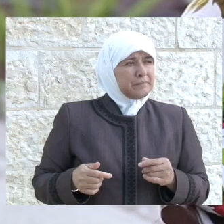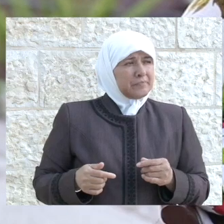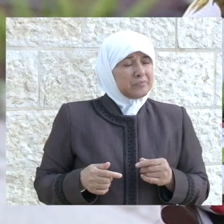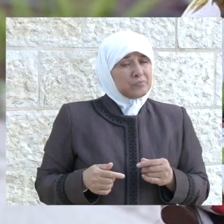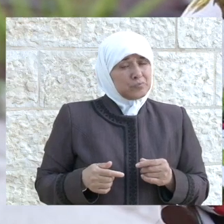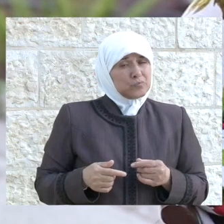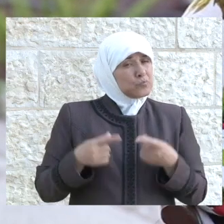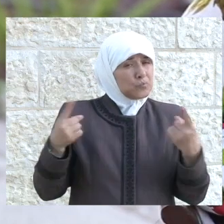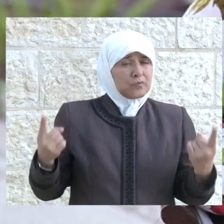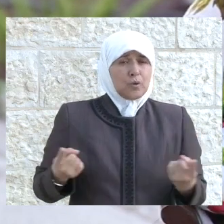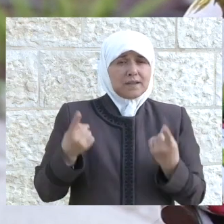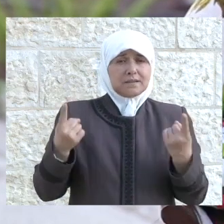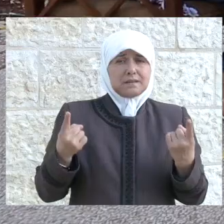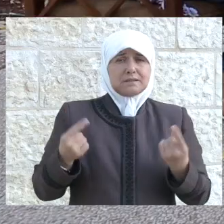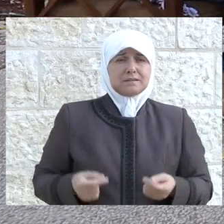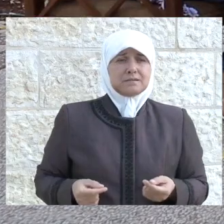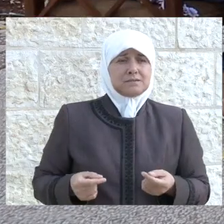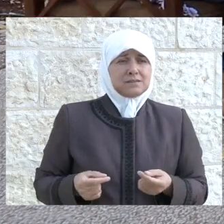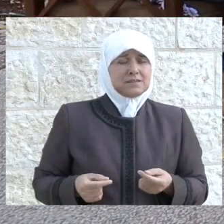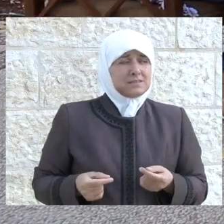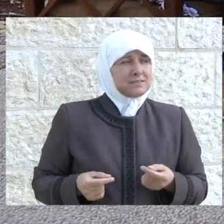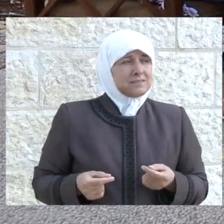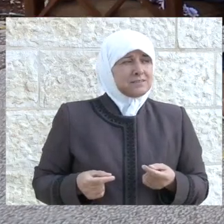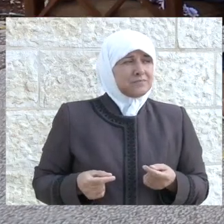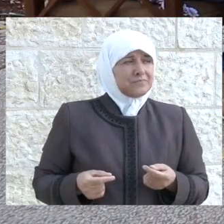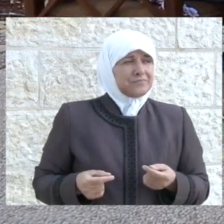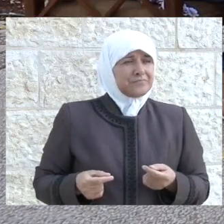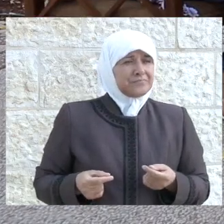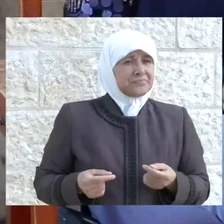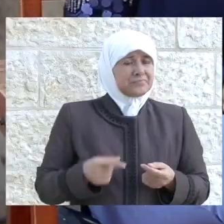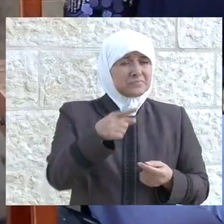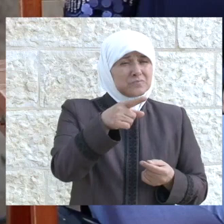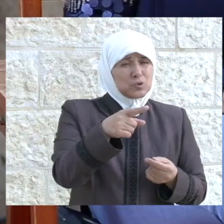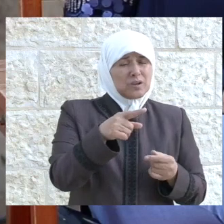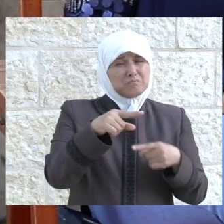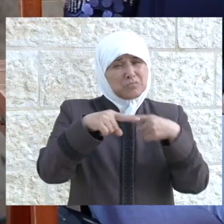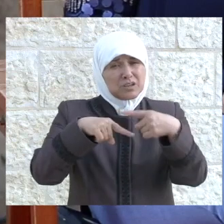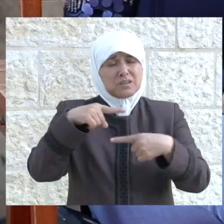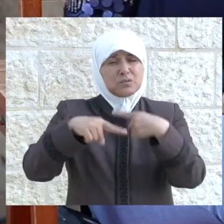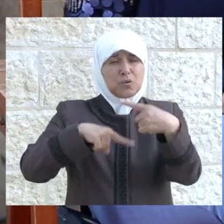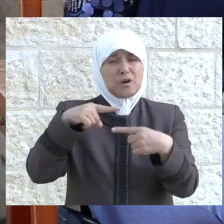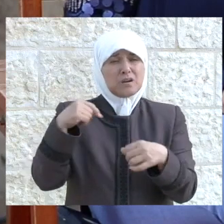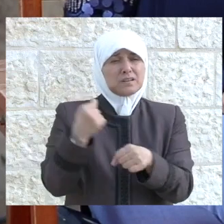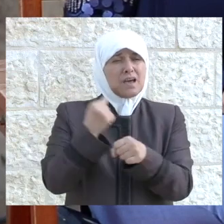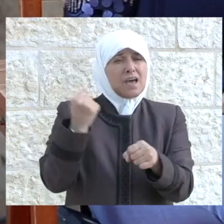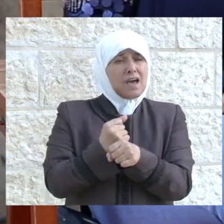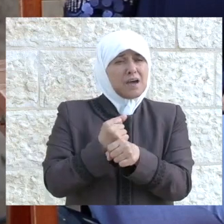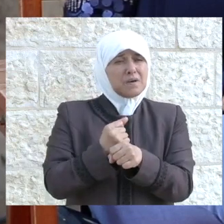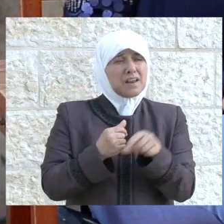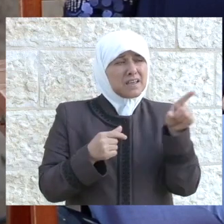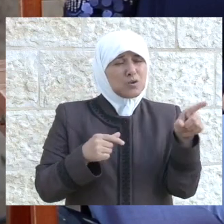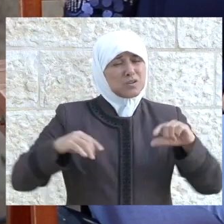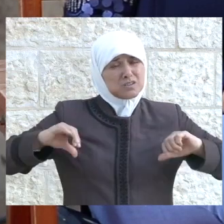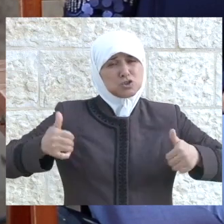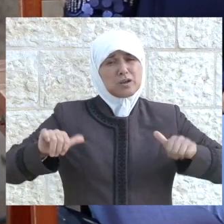طبعاً كمان ورشات عمل، أشياء عملتيها حاولت تأثري فيها، نقلت فيها صوت